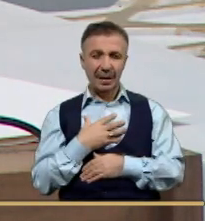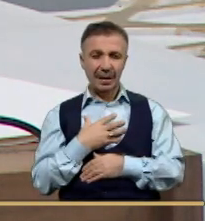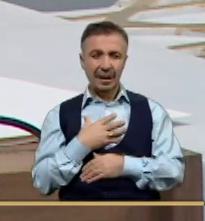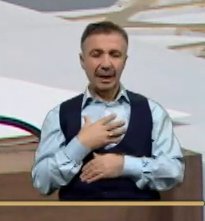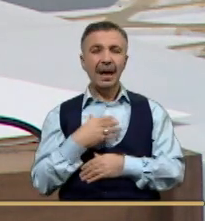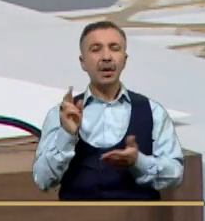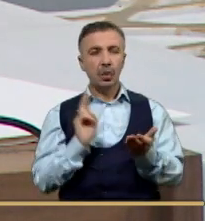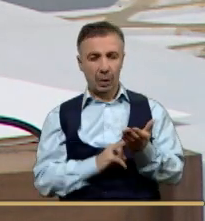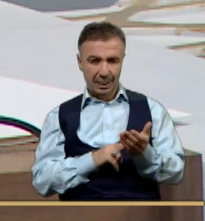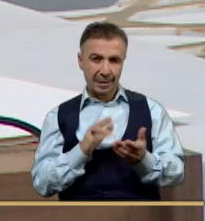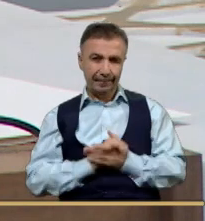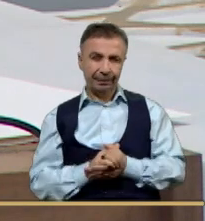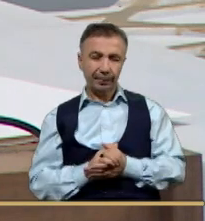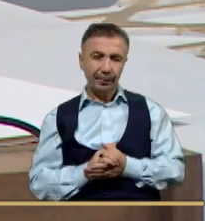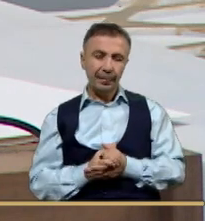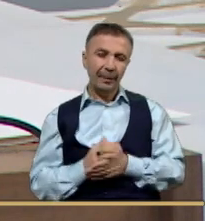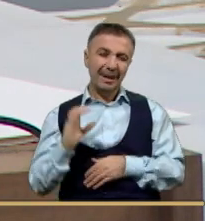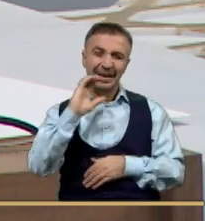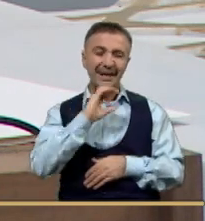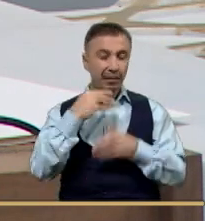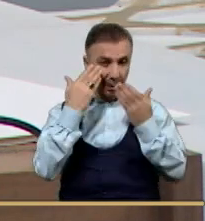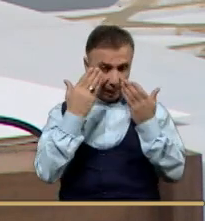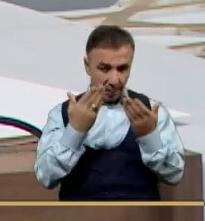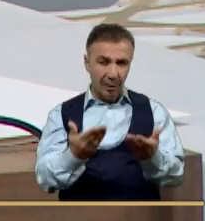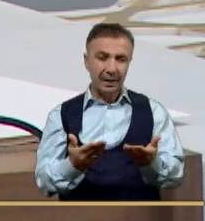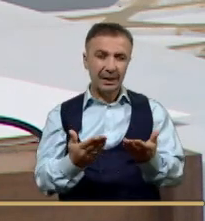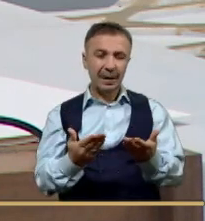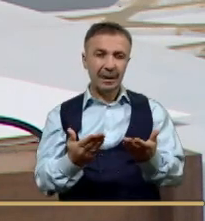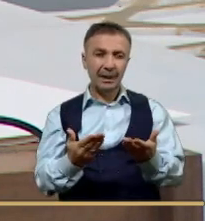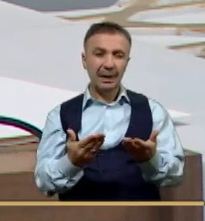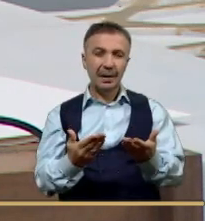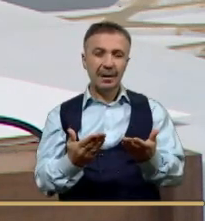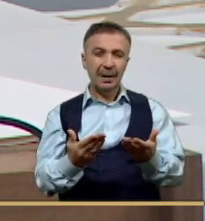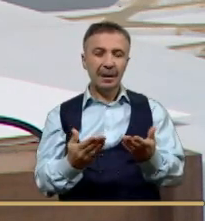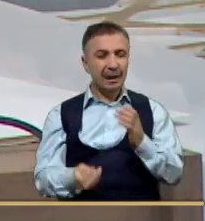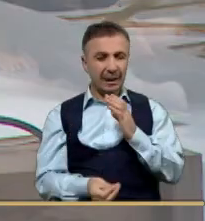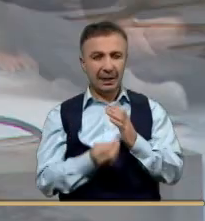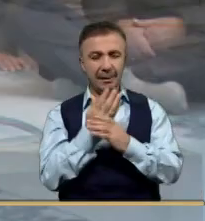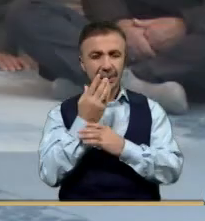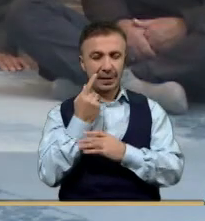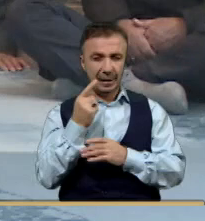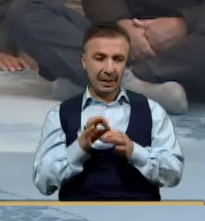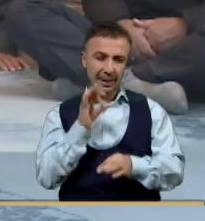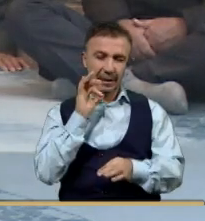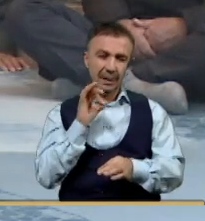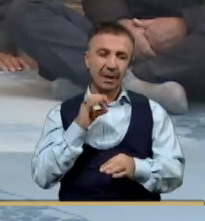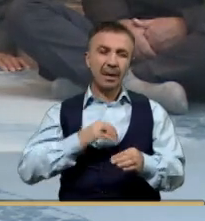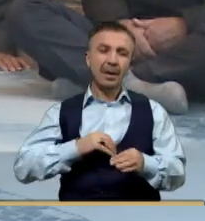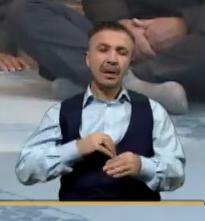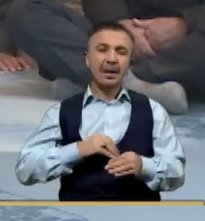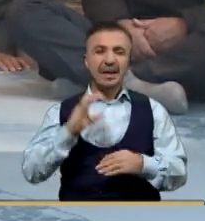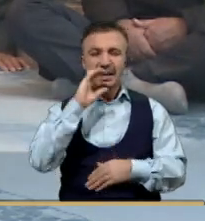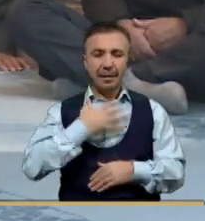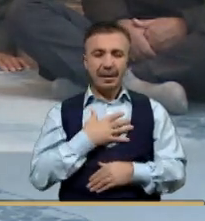kabul edecek bir potansiyelde yaratılmıştır insanlar. Onların fıtratına, ruhuna